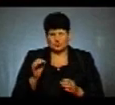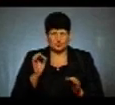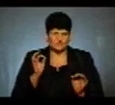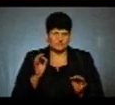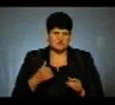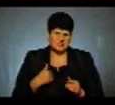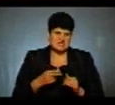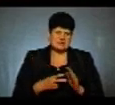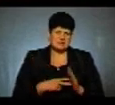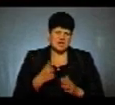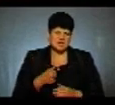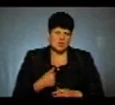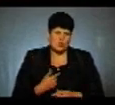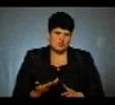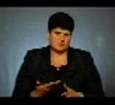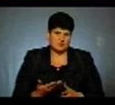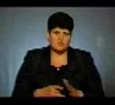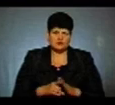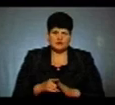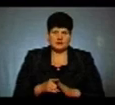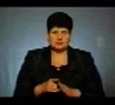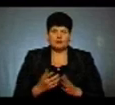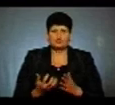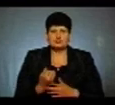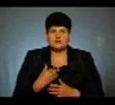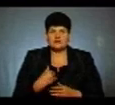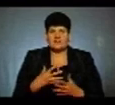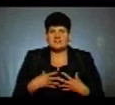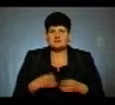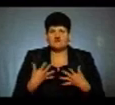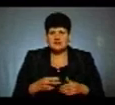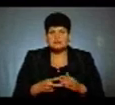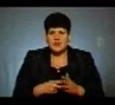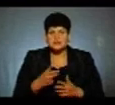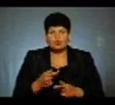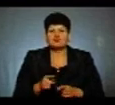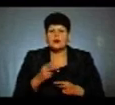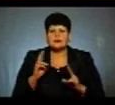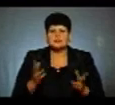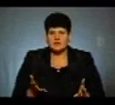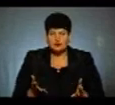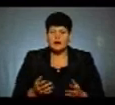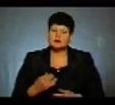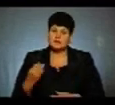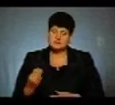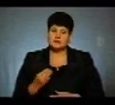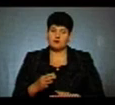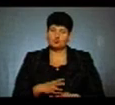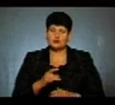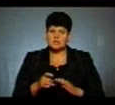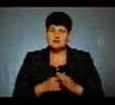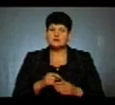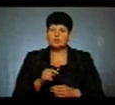мені вже 17 років, і я, виходить, в сім'ї 17 років, ну і що я можу про неї не знати. Але насправді, дуже цікаво було дізнатись то,